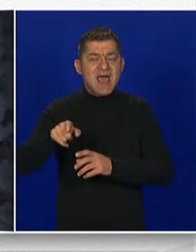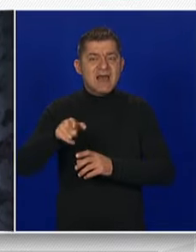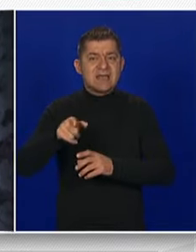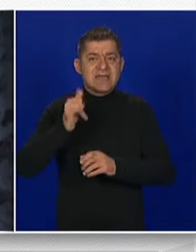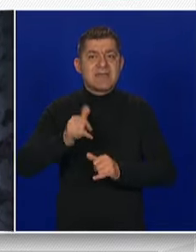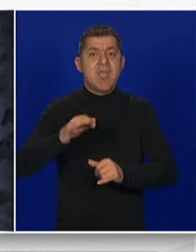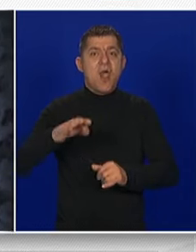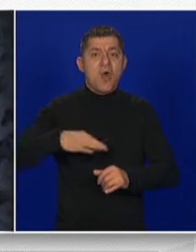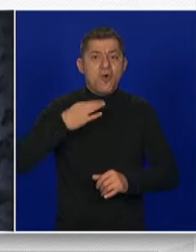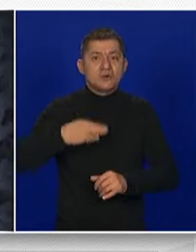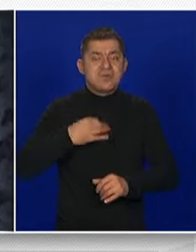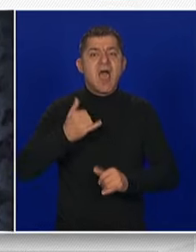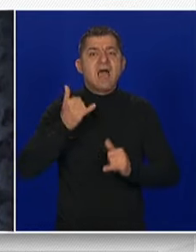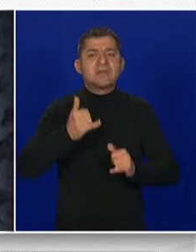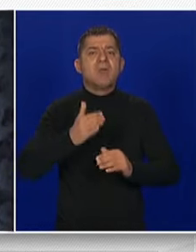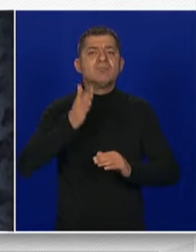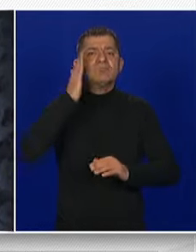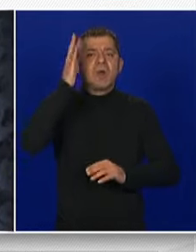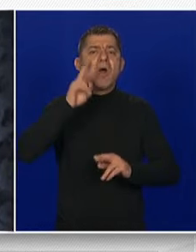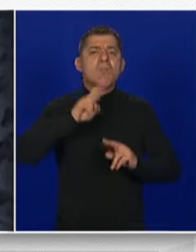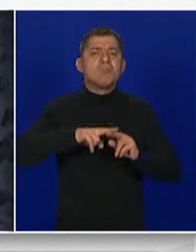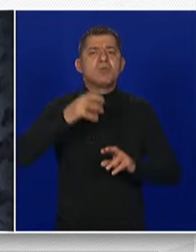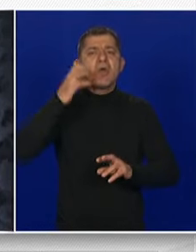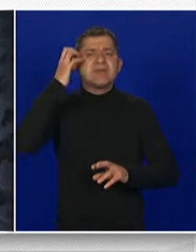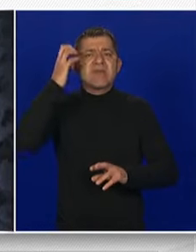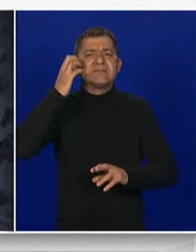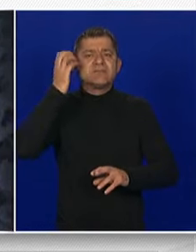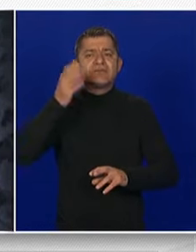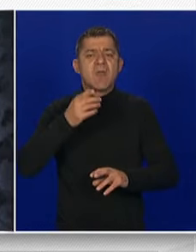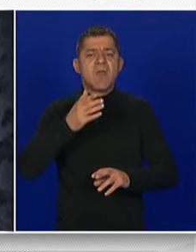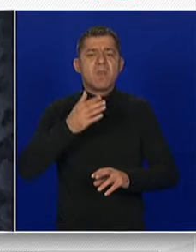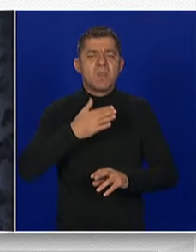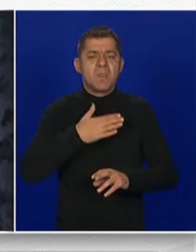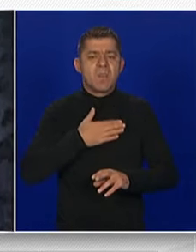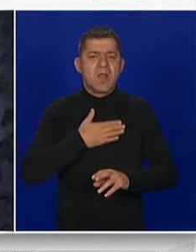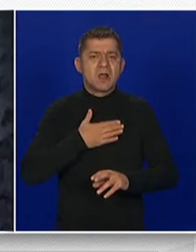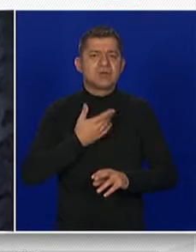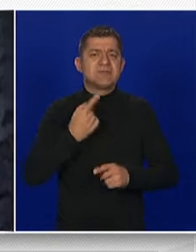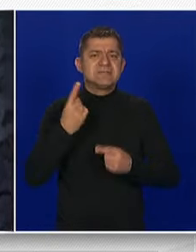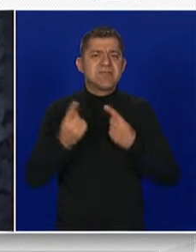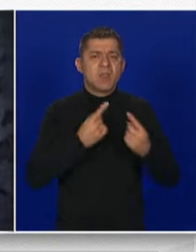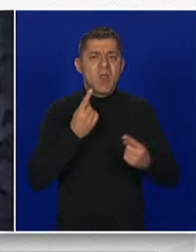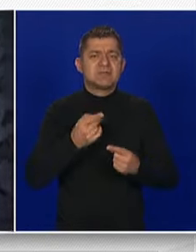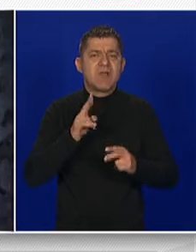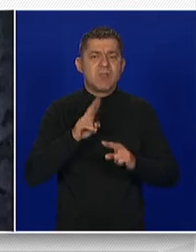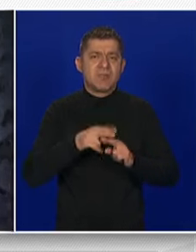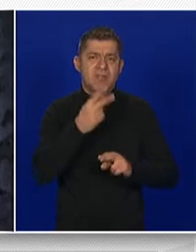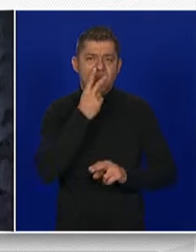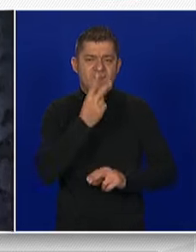ćemo promišljati dalje naš odgovor na ovu situaciju.